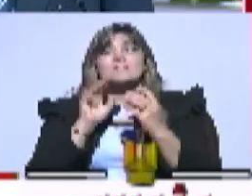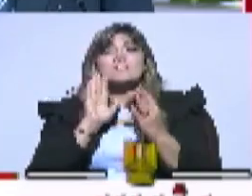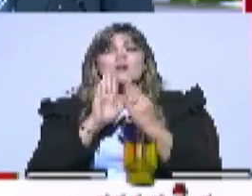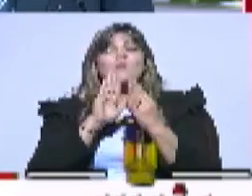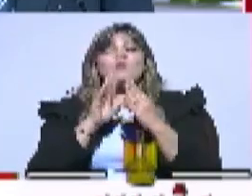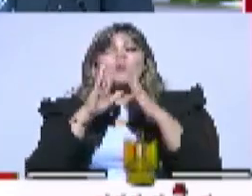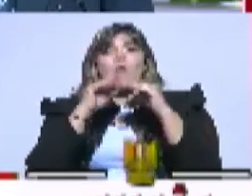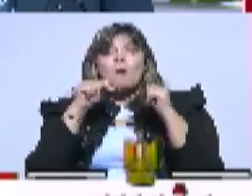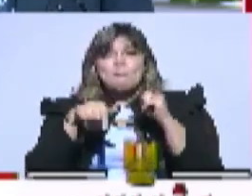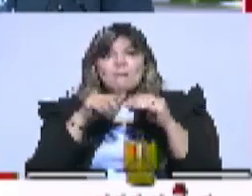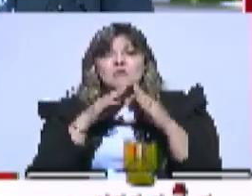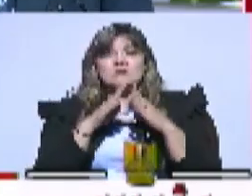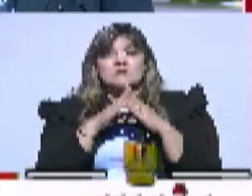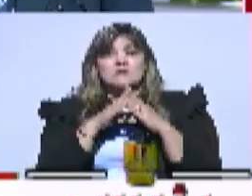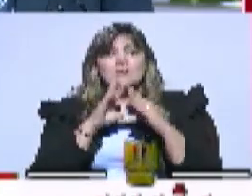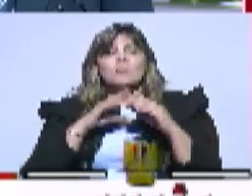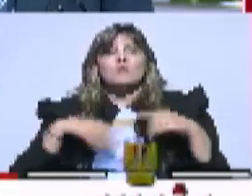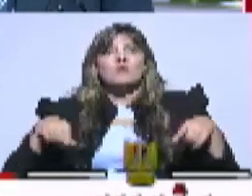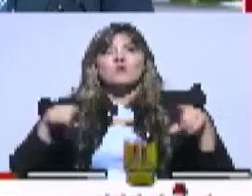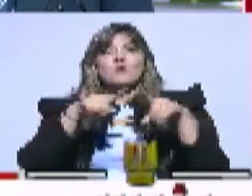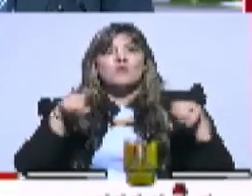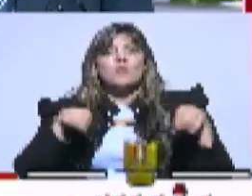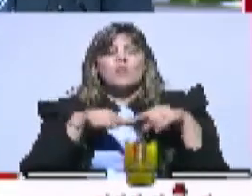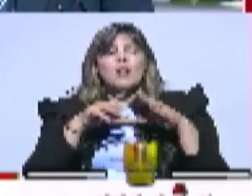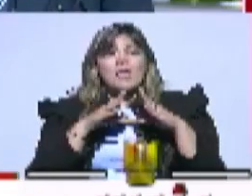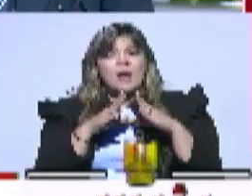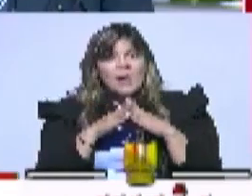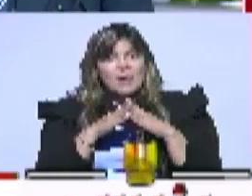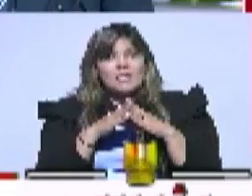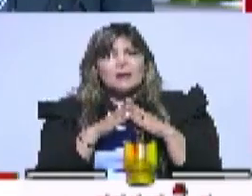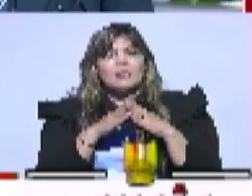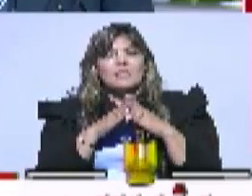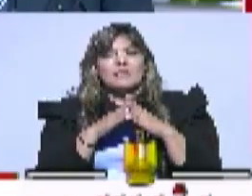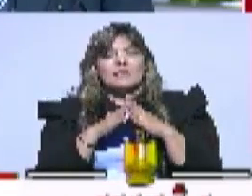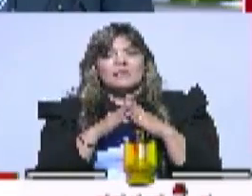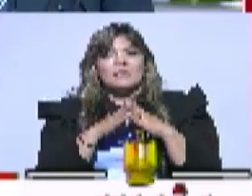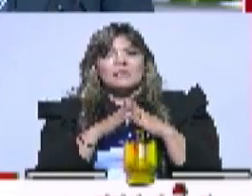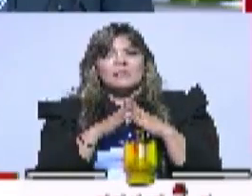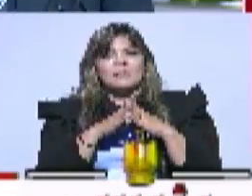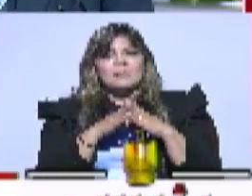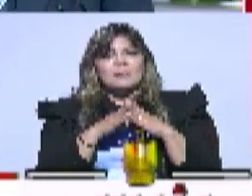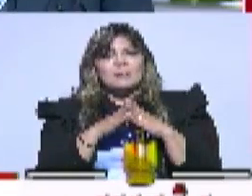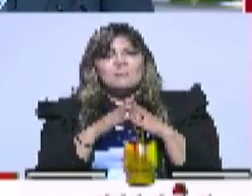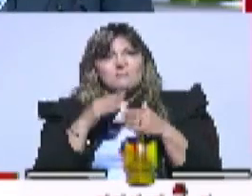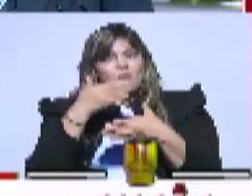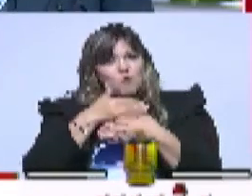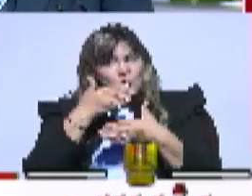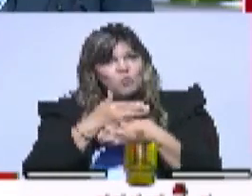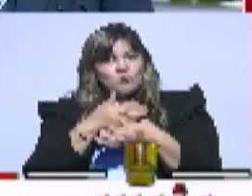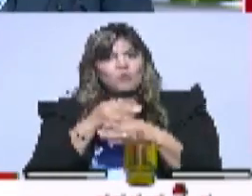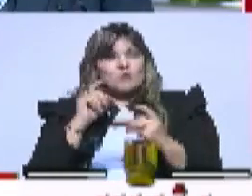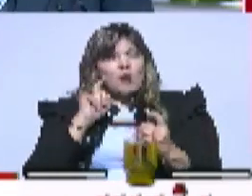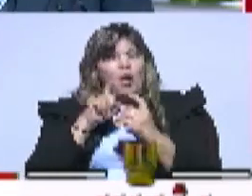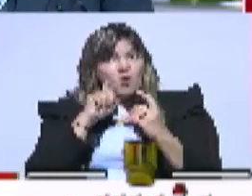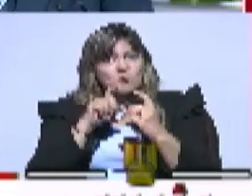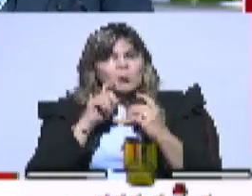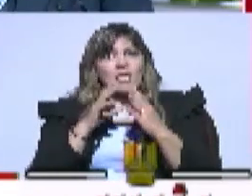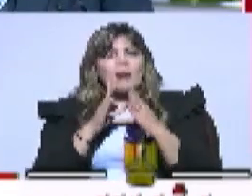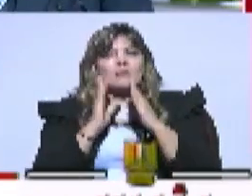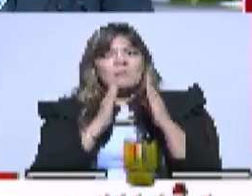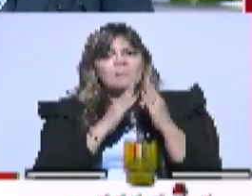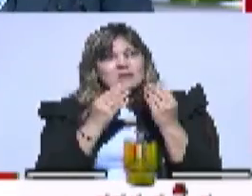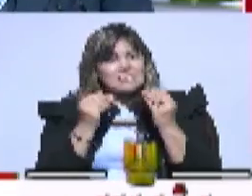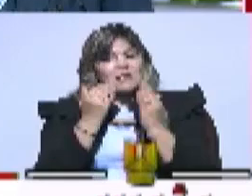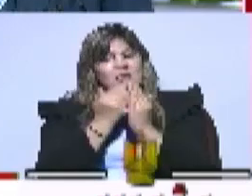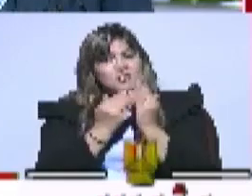بتواجه مصر من جميع النواحي، سواء تحديات في الحدود أو تحديات في ملفات عديدة